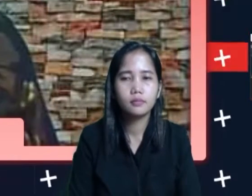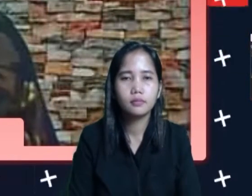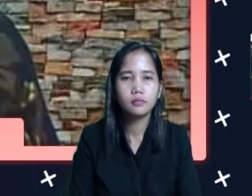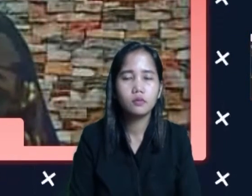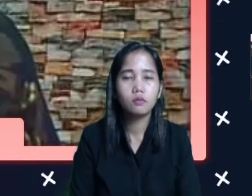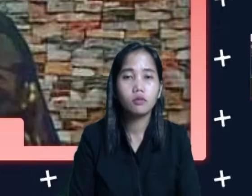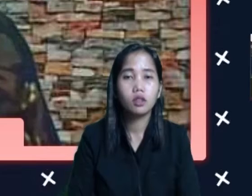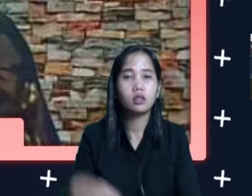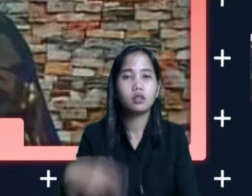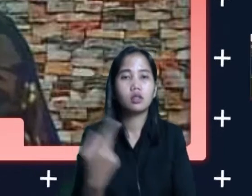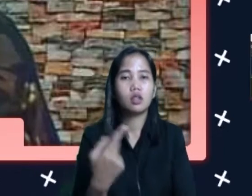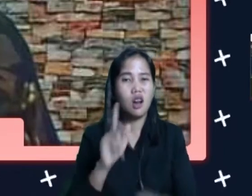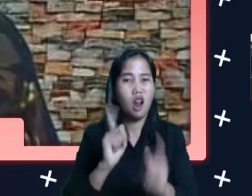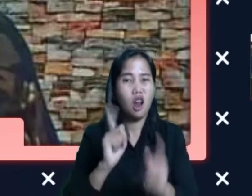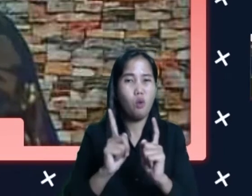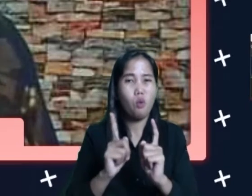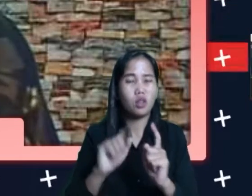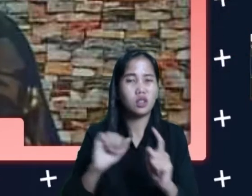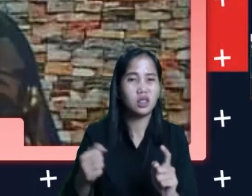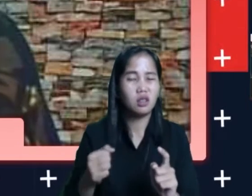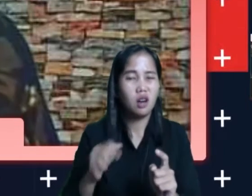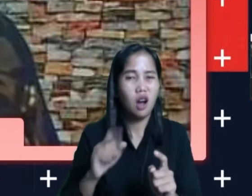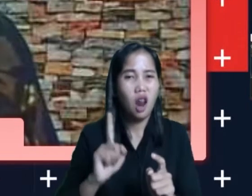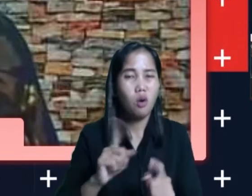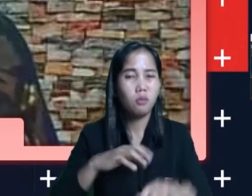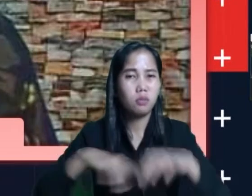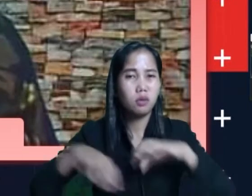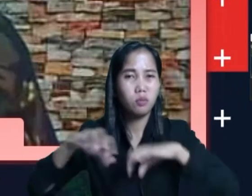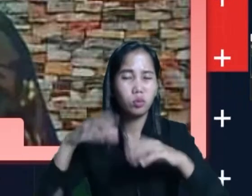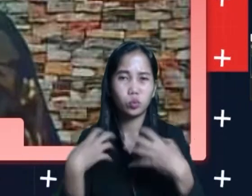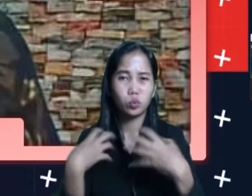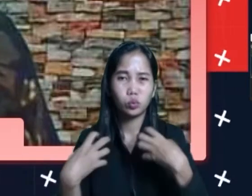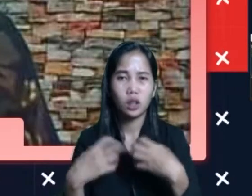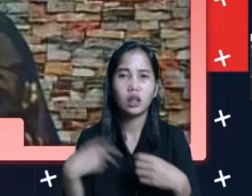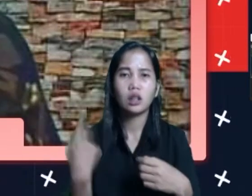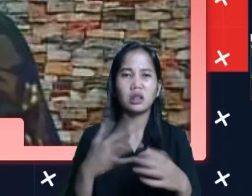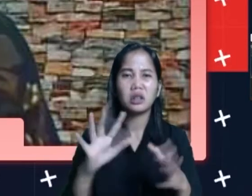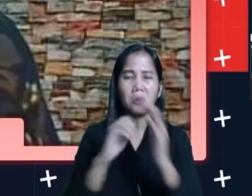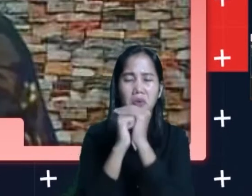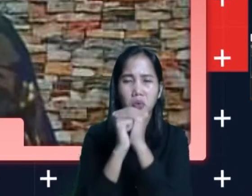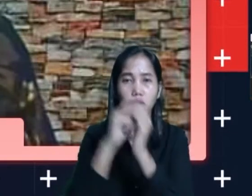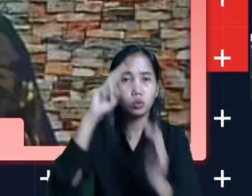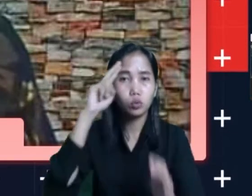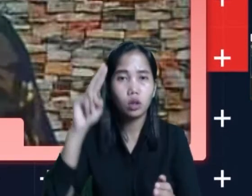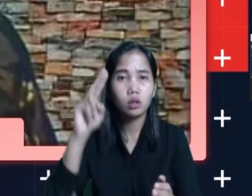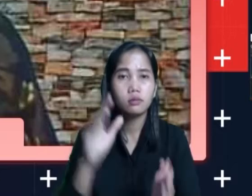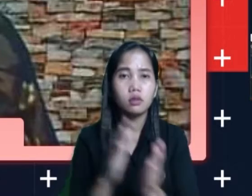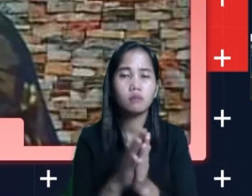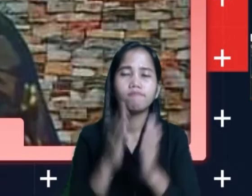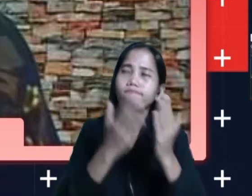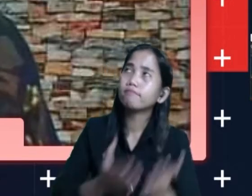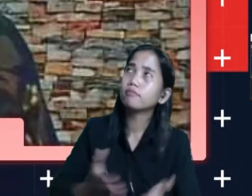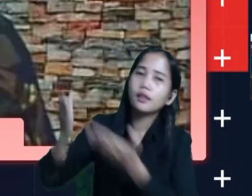dan menyerahkan kemauan dan kecenderungan kita kepada Tuhan, maka kecenderungan kita ini akan